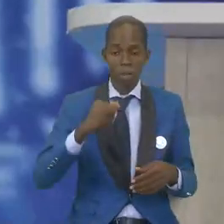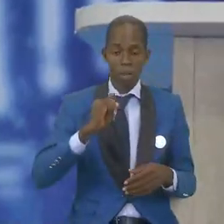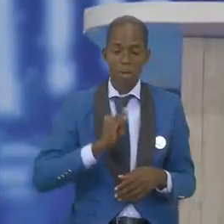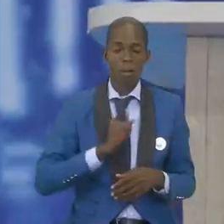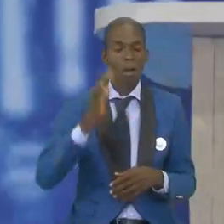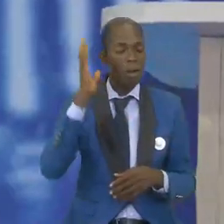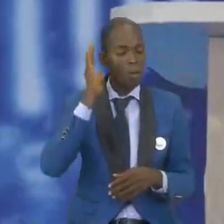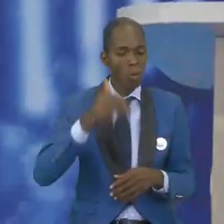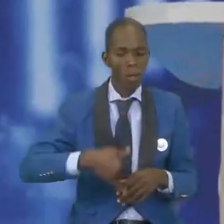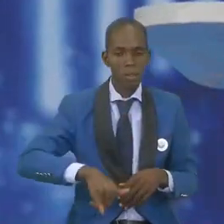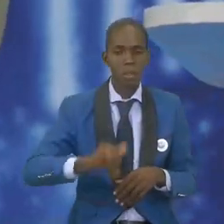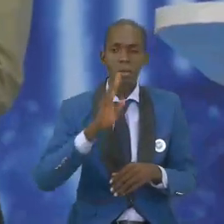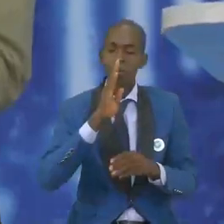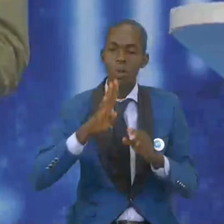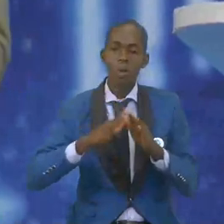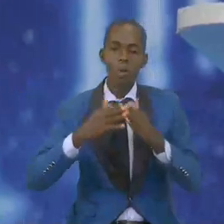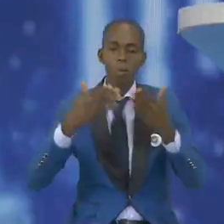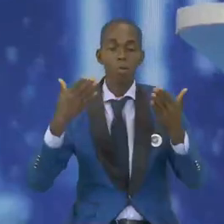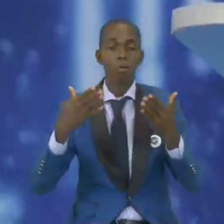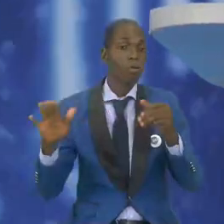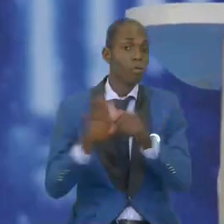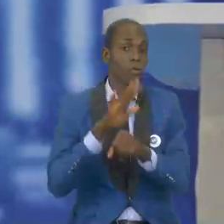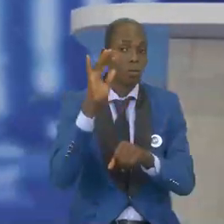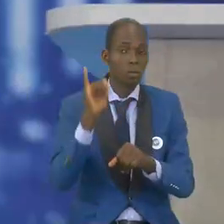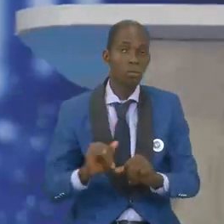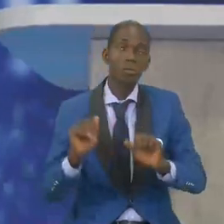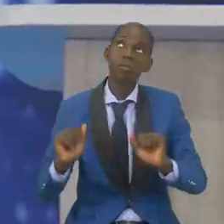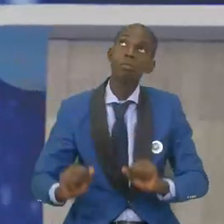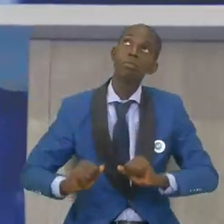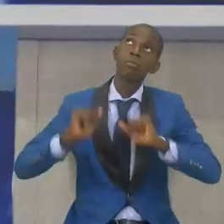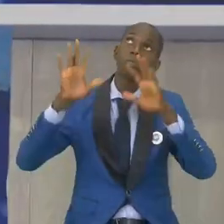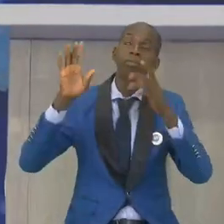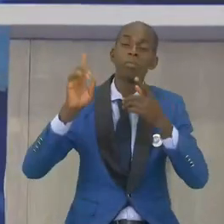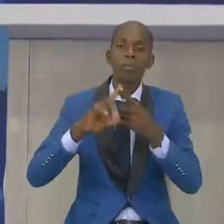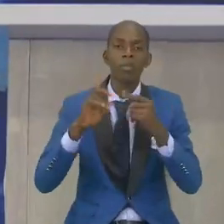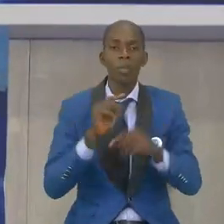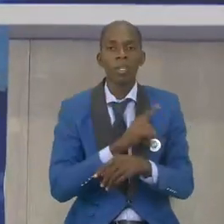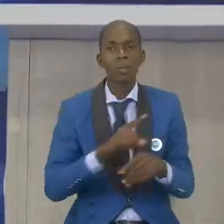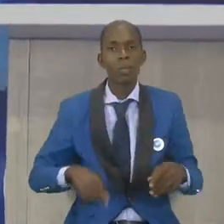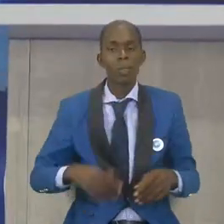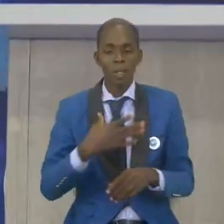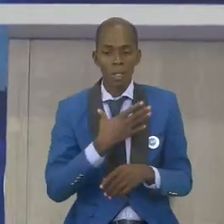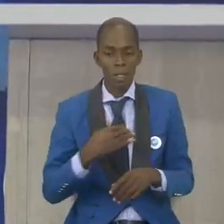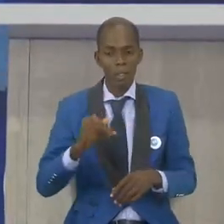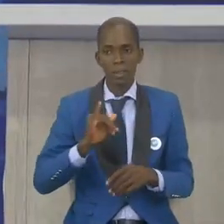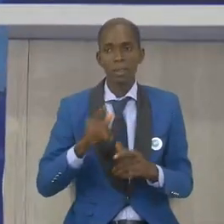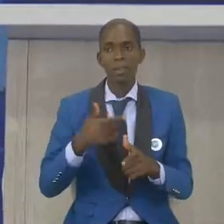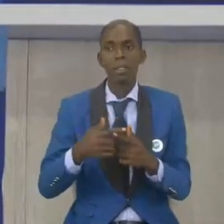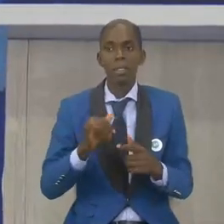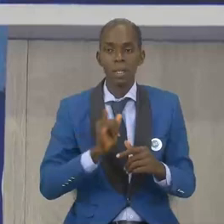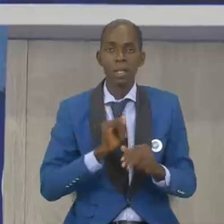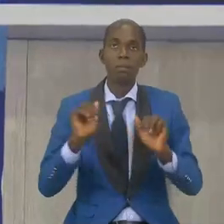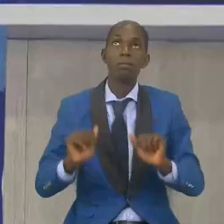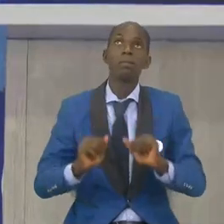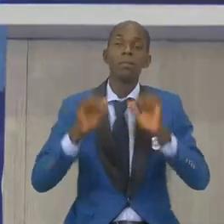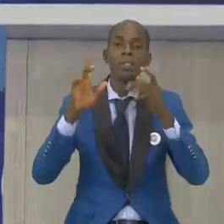lions du pays. Moi, je vais continuer à être entièrement, complètement dédié, dévoué au